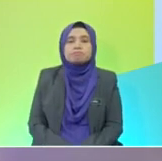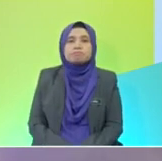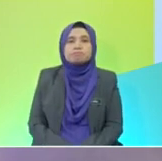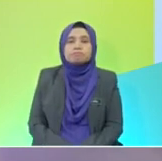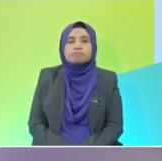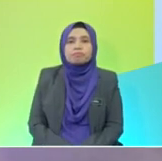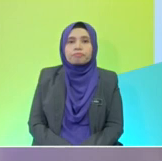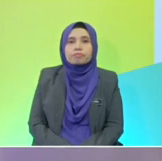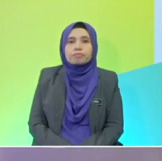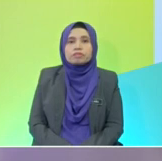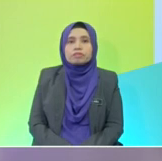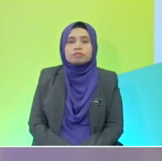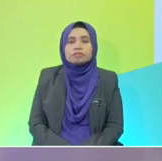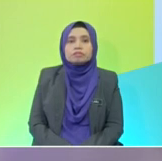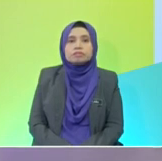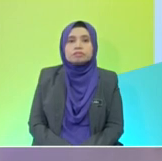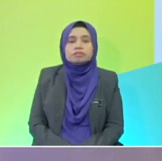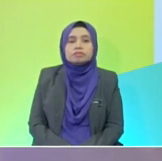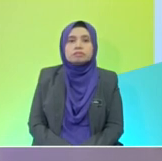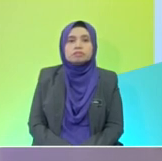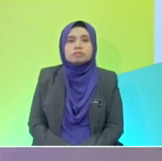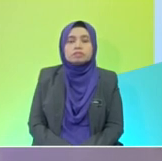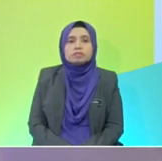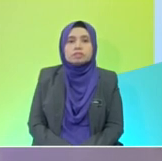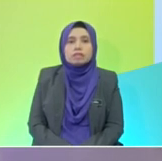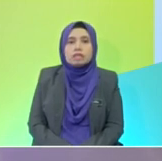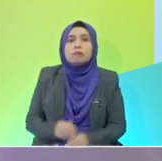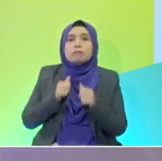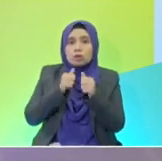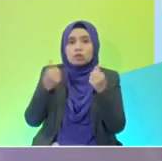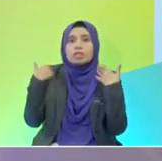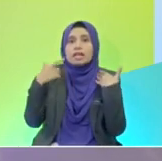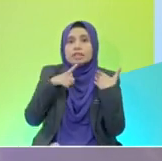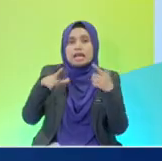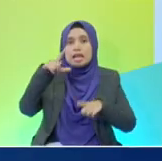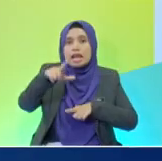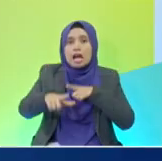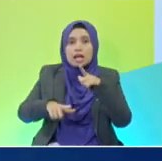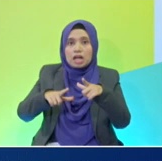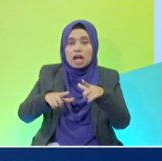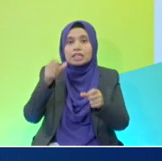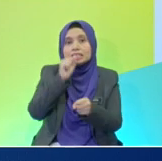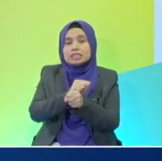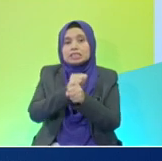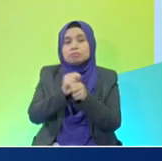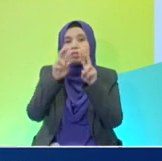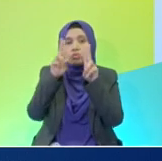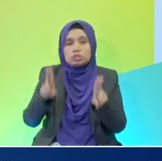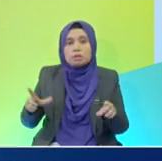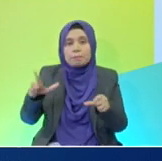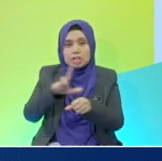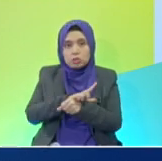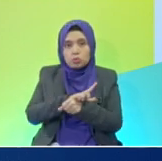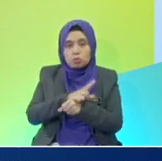terus Oke seterusnya berikut adalah pernyataan langkah kecil menguji pelindung beban lampau bagi